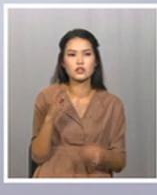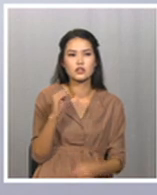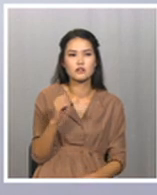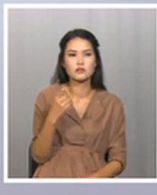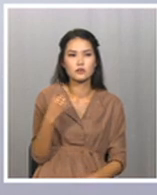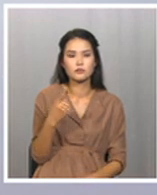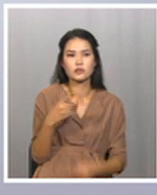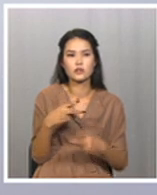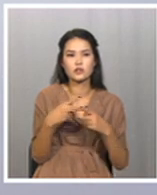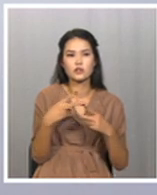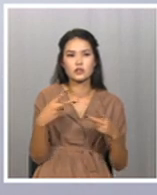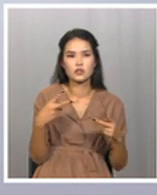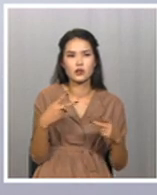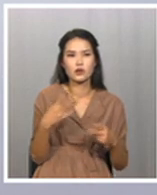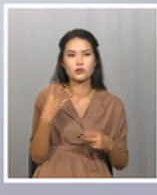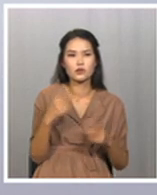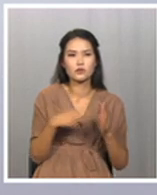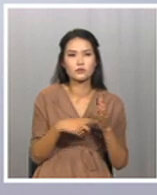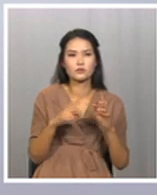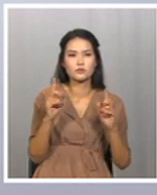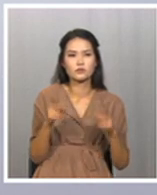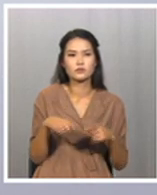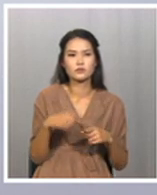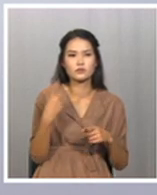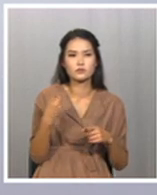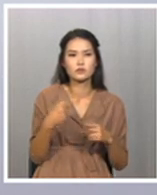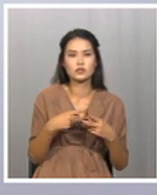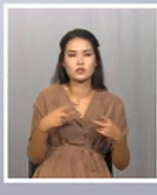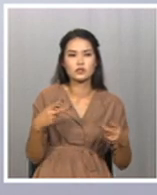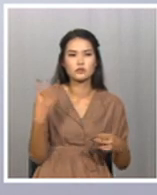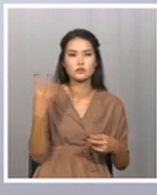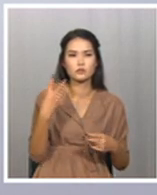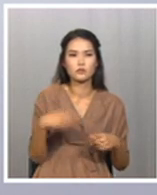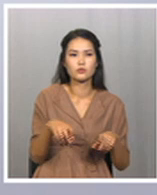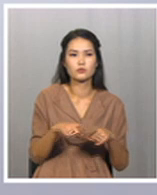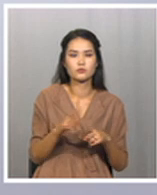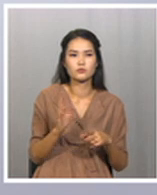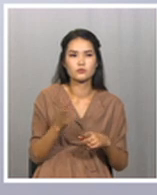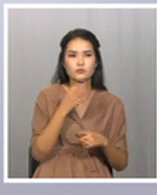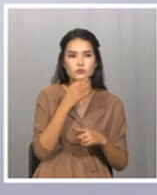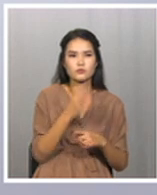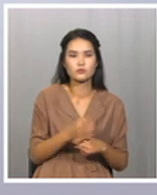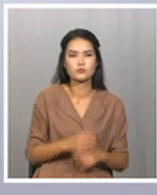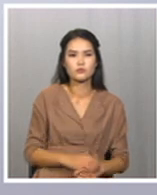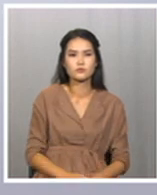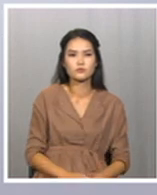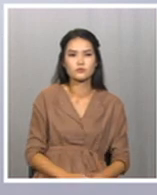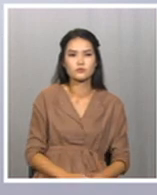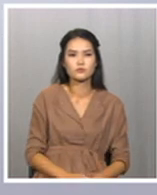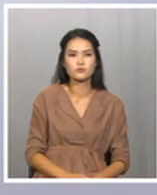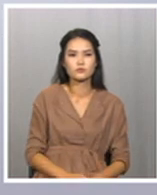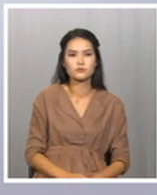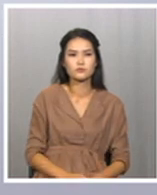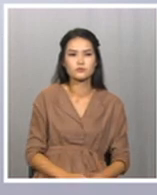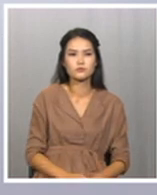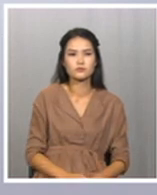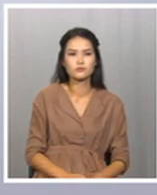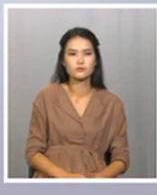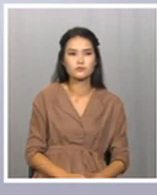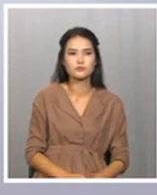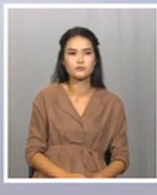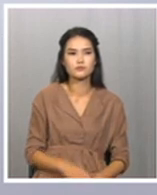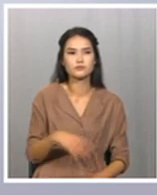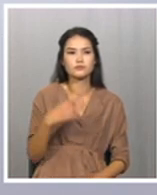бұрыштық коэффициент k-ға тең. Демек 4 көбейтілген 1, ол тең болады 4. Яғни бұрыштық коэффициент бізде 4-ке тең болды.